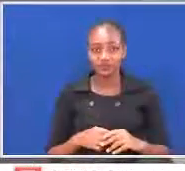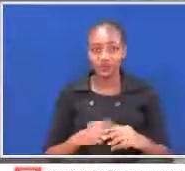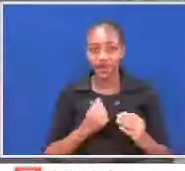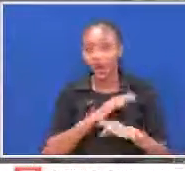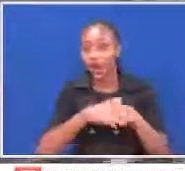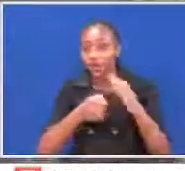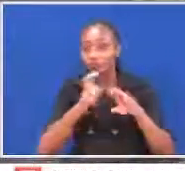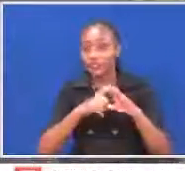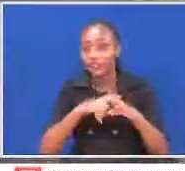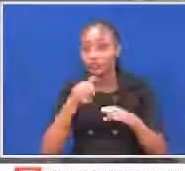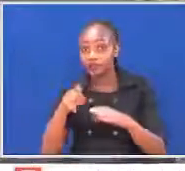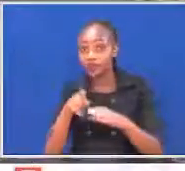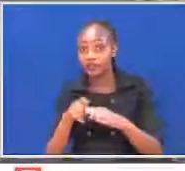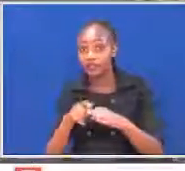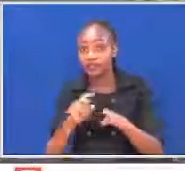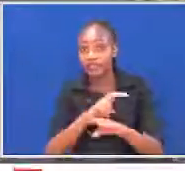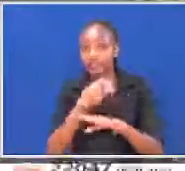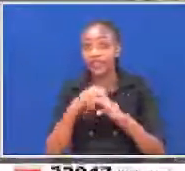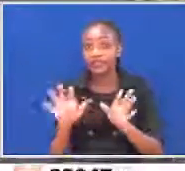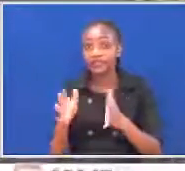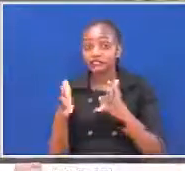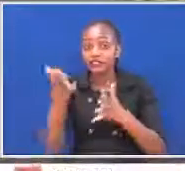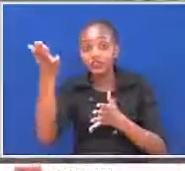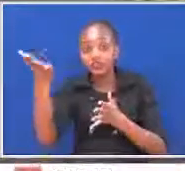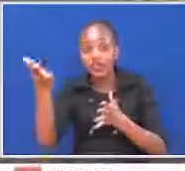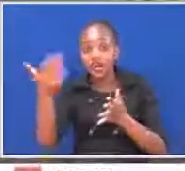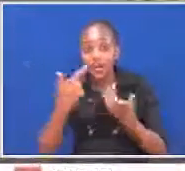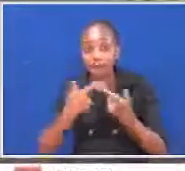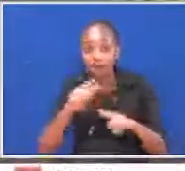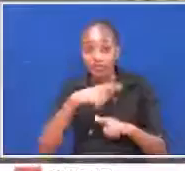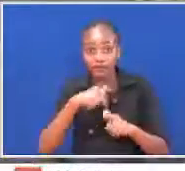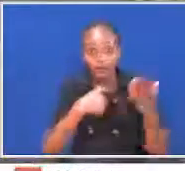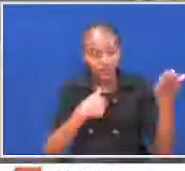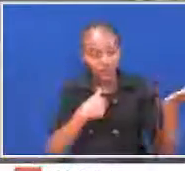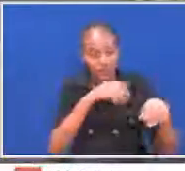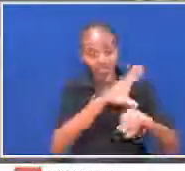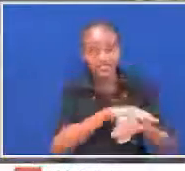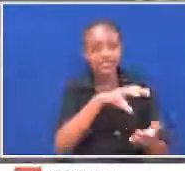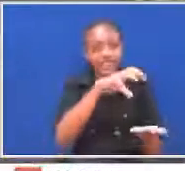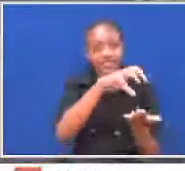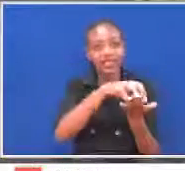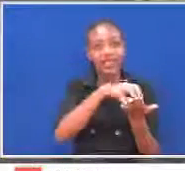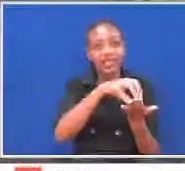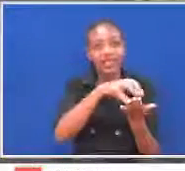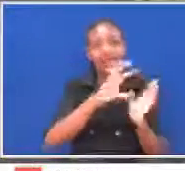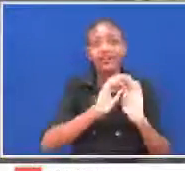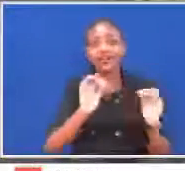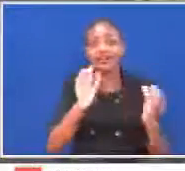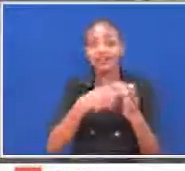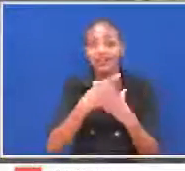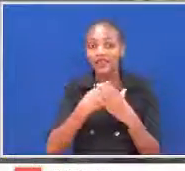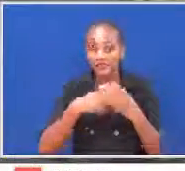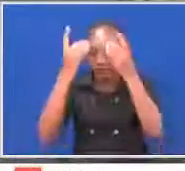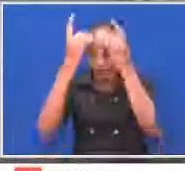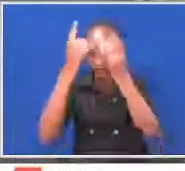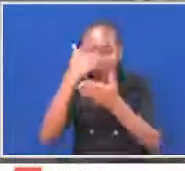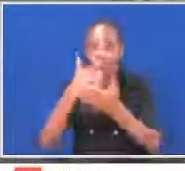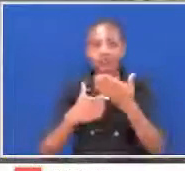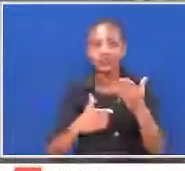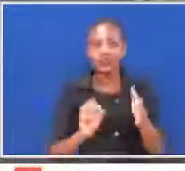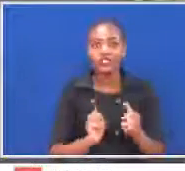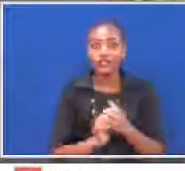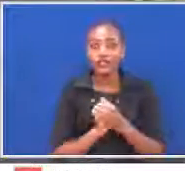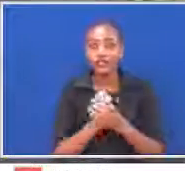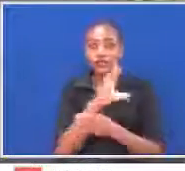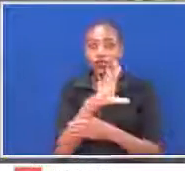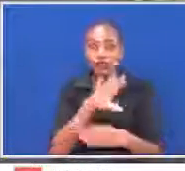national, wanasherehekea kule juu na sisi watu wa chini tupate keki. Na nimeamua kupitia uwezo wangu